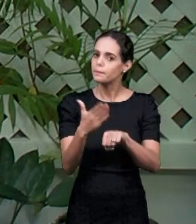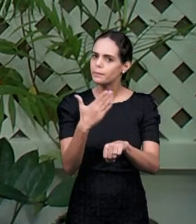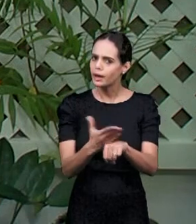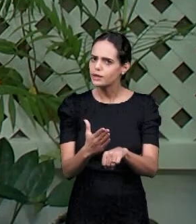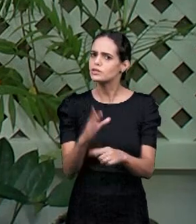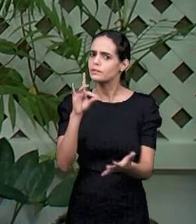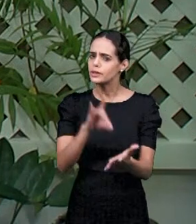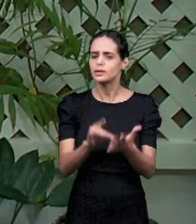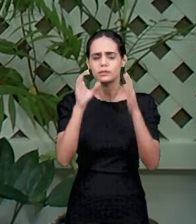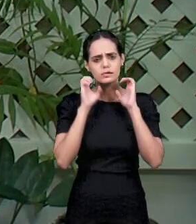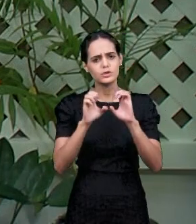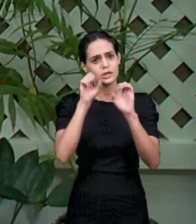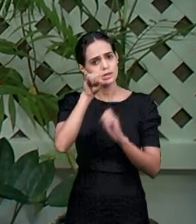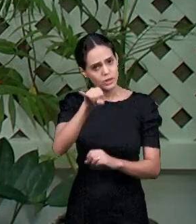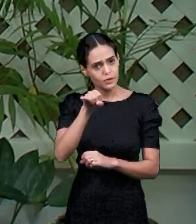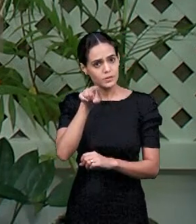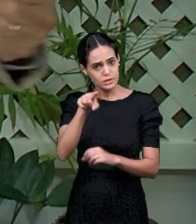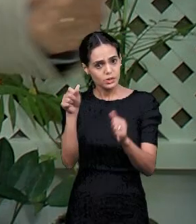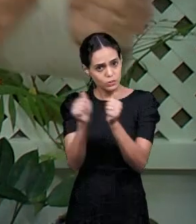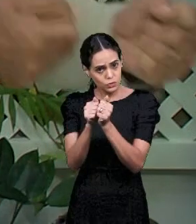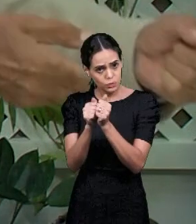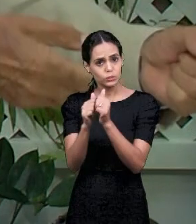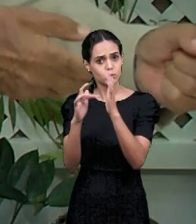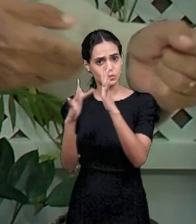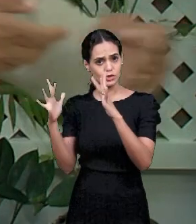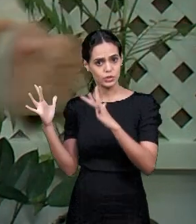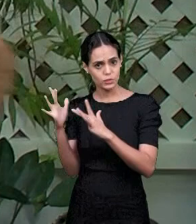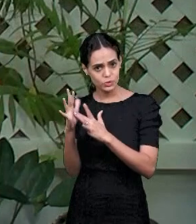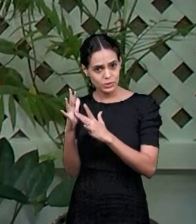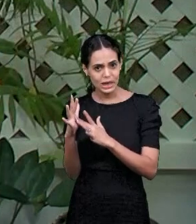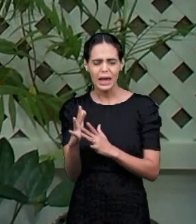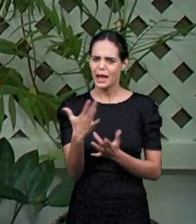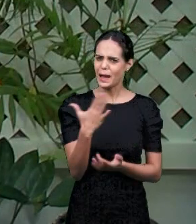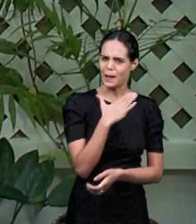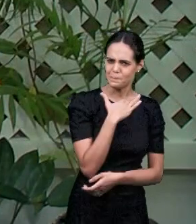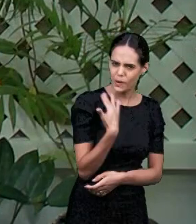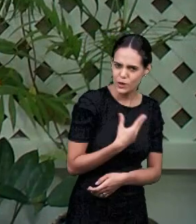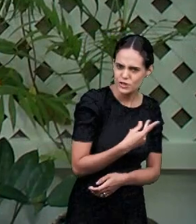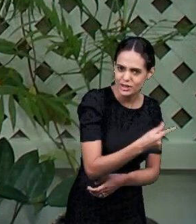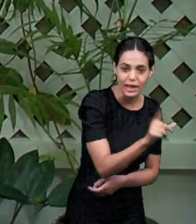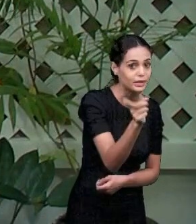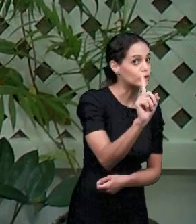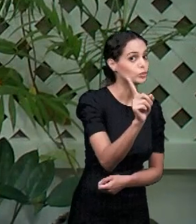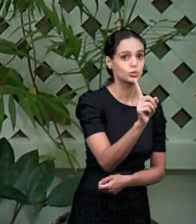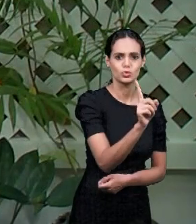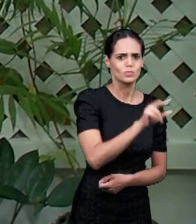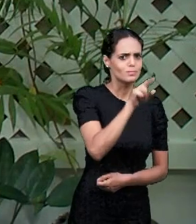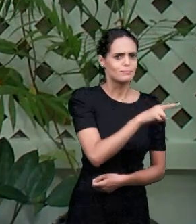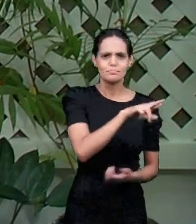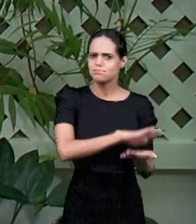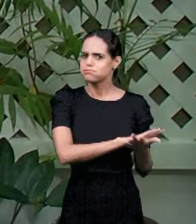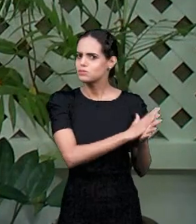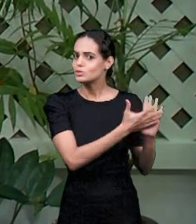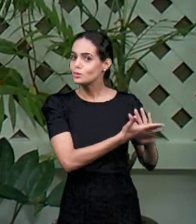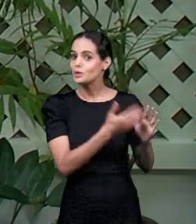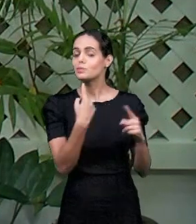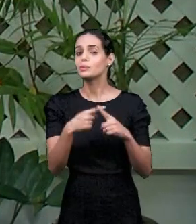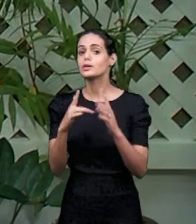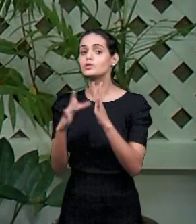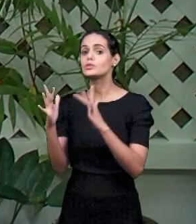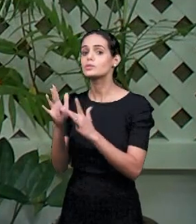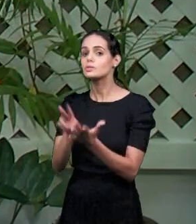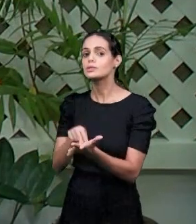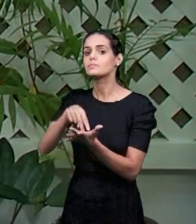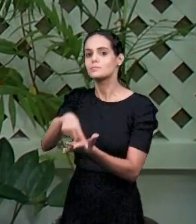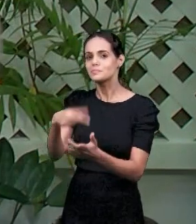de l'évangile, qui est avec Jésus. La mort n'aura pas la place. Parce qu'il a ressuscité et nous allons